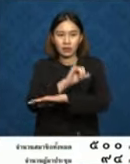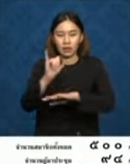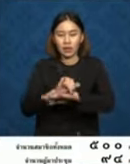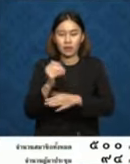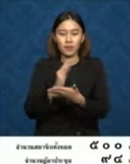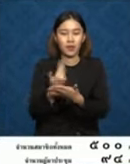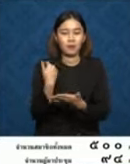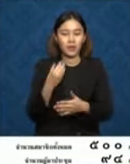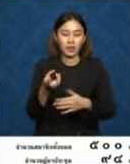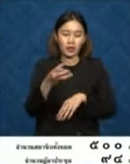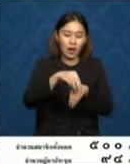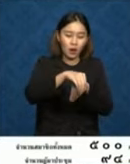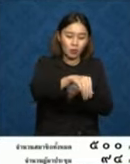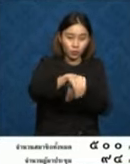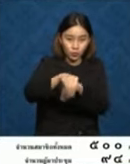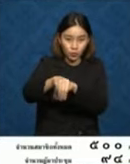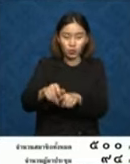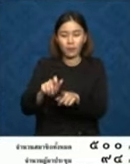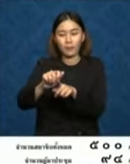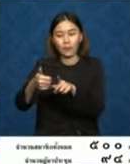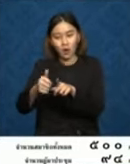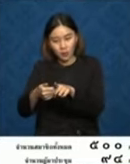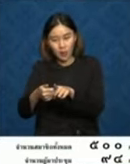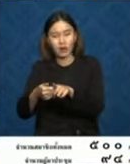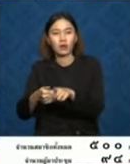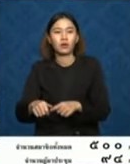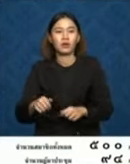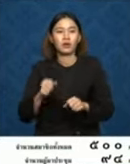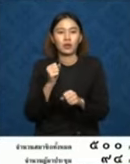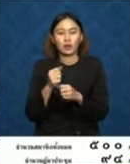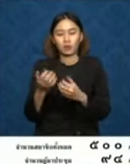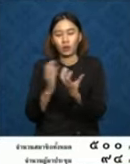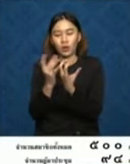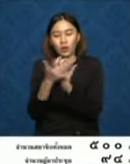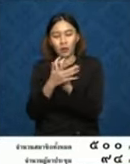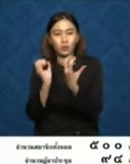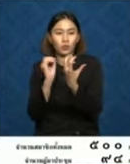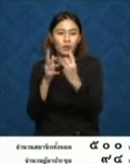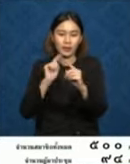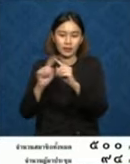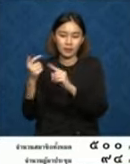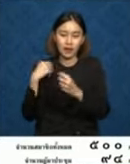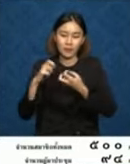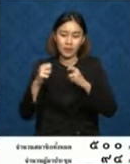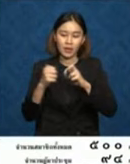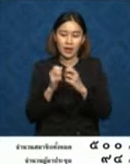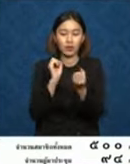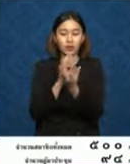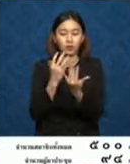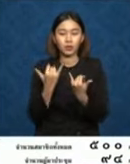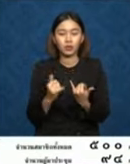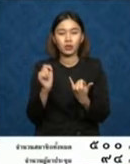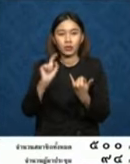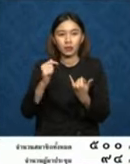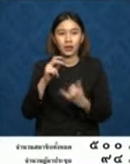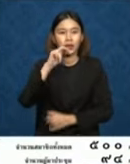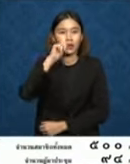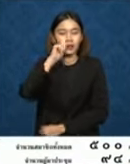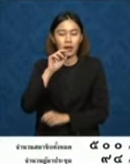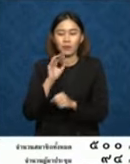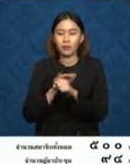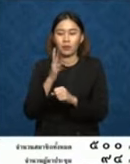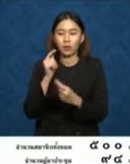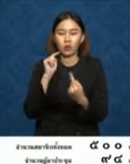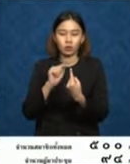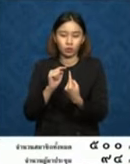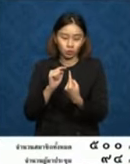ปลูกข้าวข้าวโพดปาล์มน้ำมันและพืชผลชนิดอื่นๆค่ะซึ่งปัญหาหลักที่พบในปัจจุบันนี้คือน้ำไม่เพียง